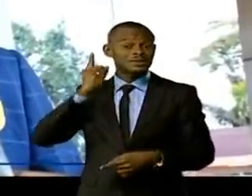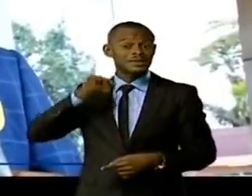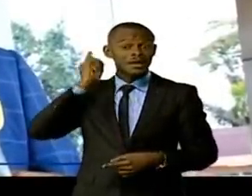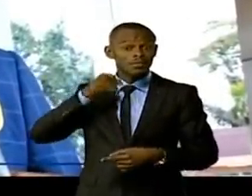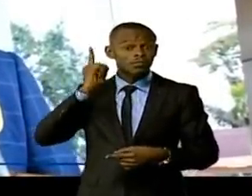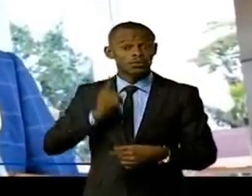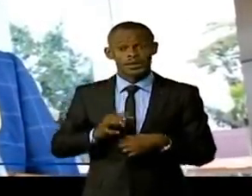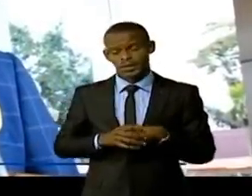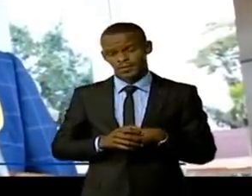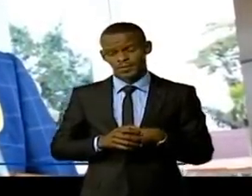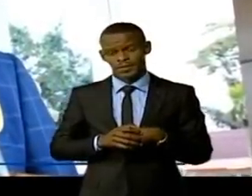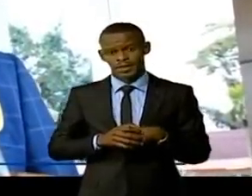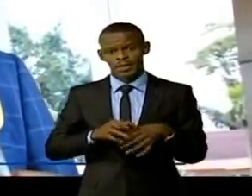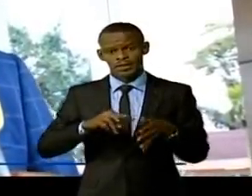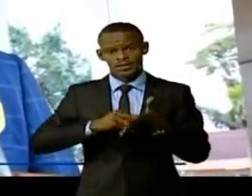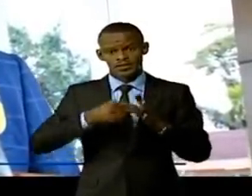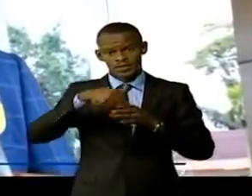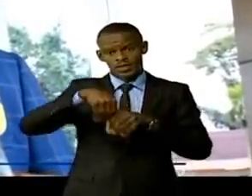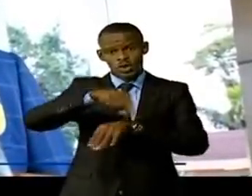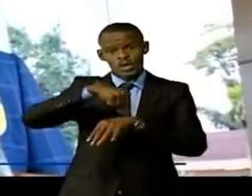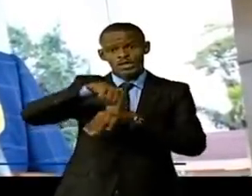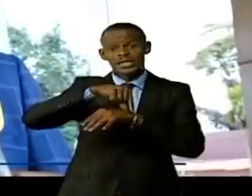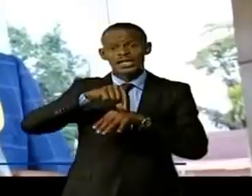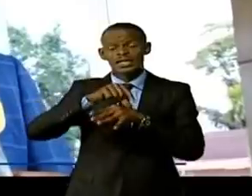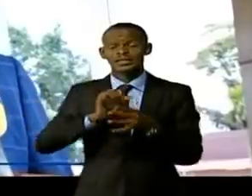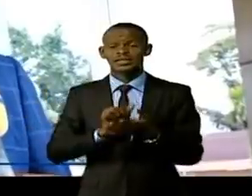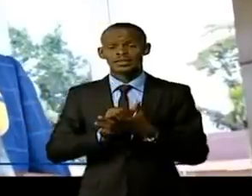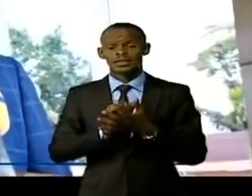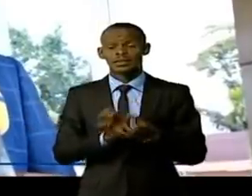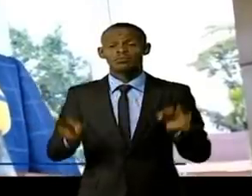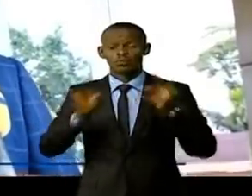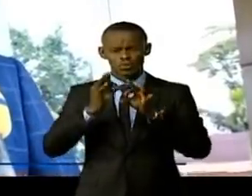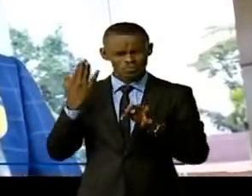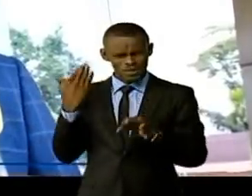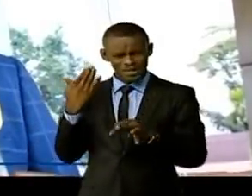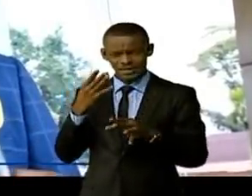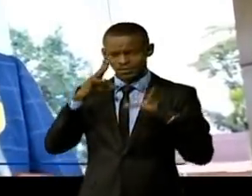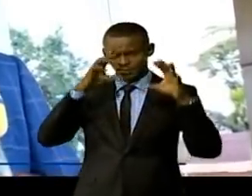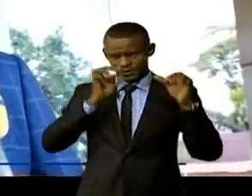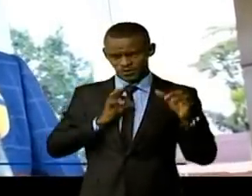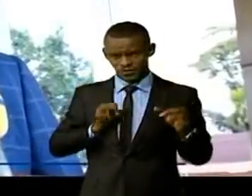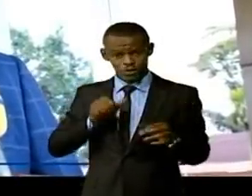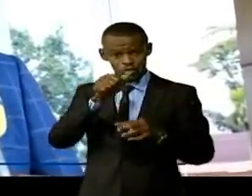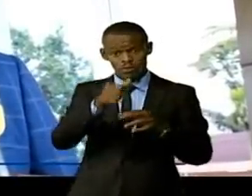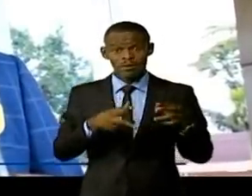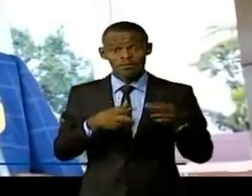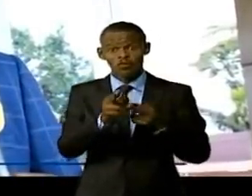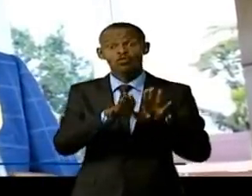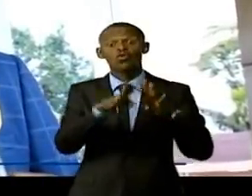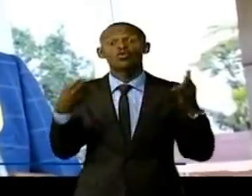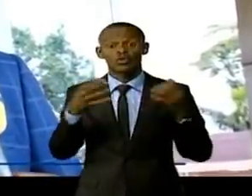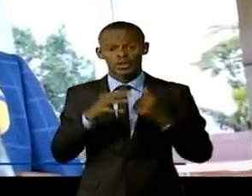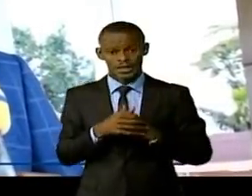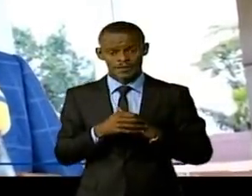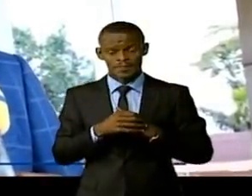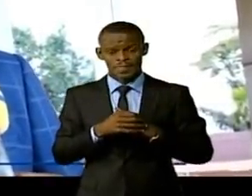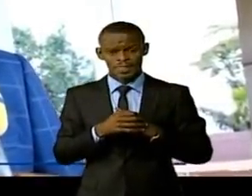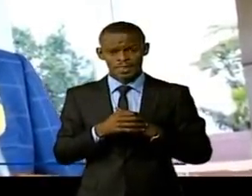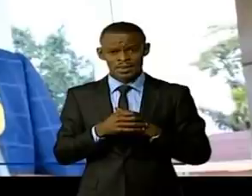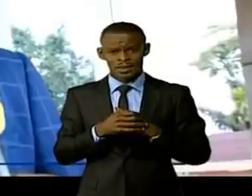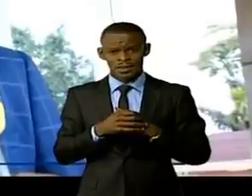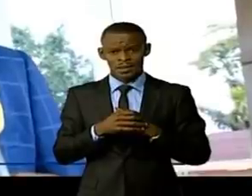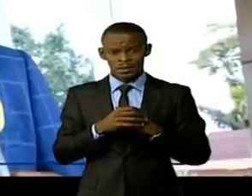a un quartier général à Bukavu qui a été inauguré par le chef de l'État ici au mois d'octobre